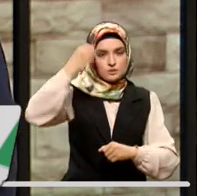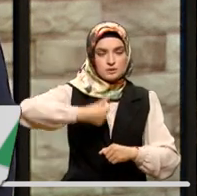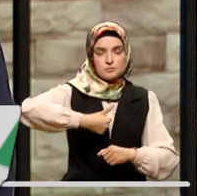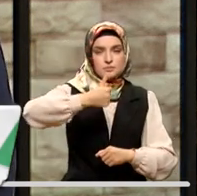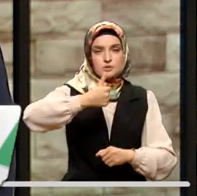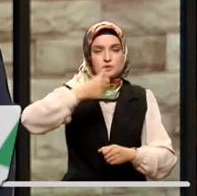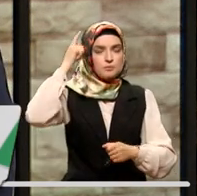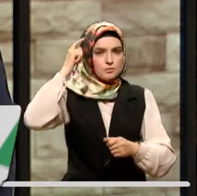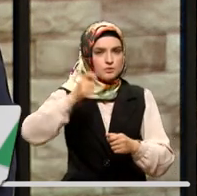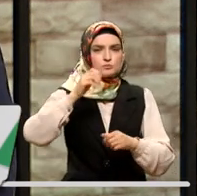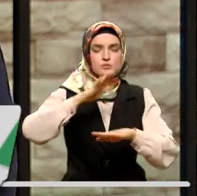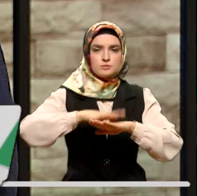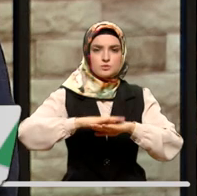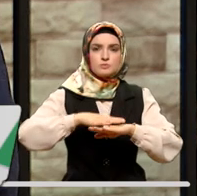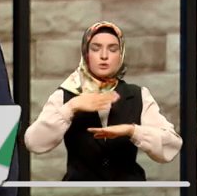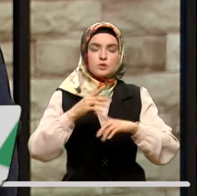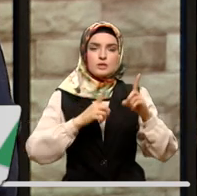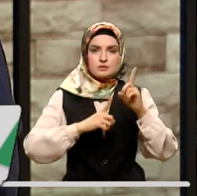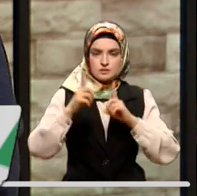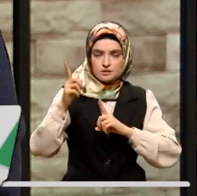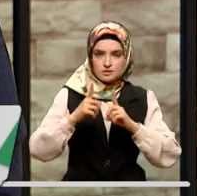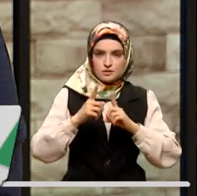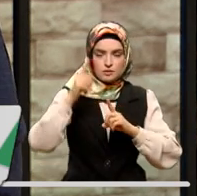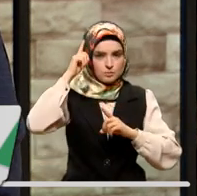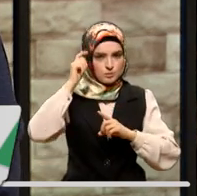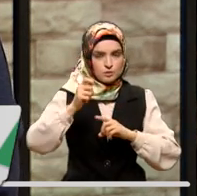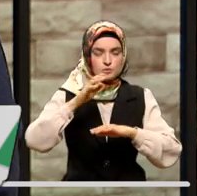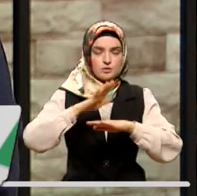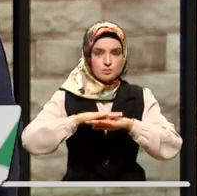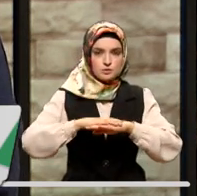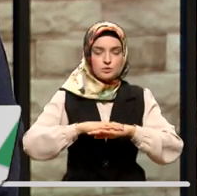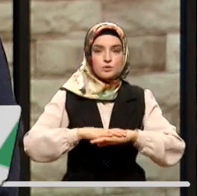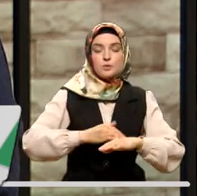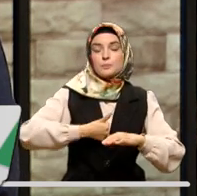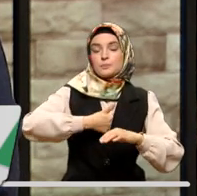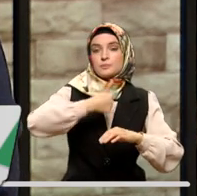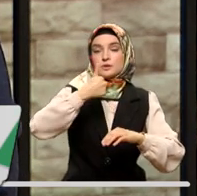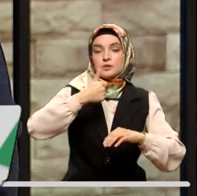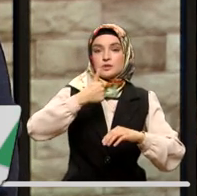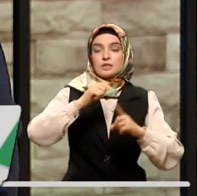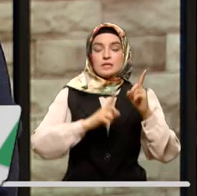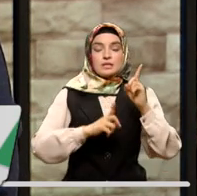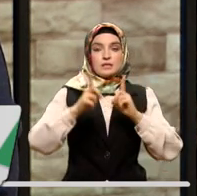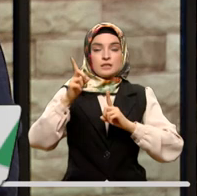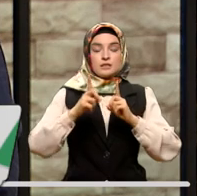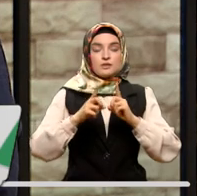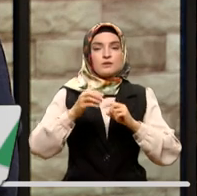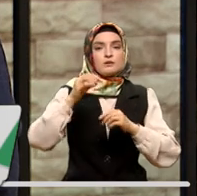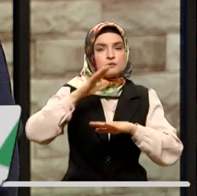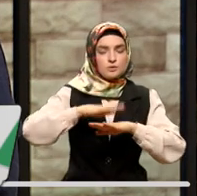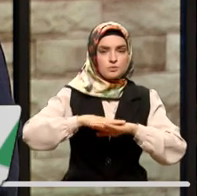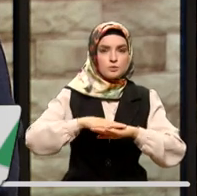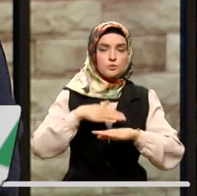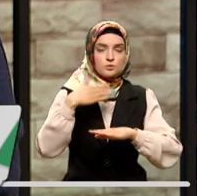daha önce dijital atmosferde başvurular alıyorduk. Başkanlığımızın web sitesi üzerinden yapılıyordu.